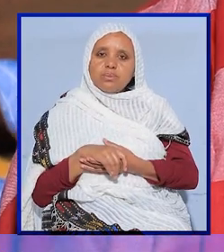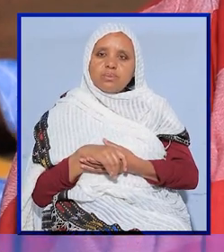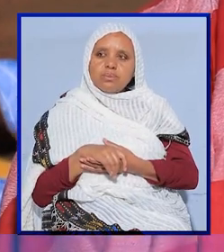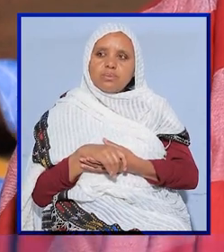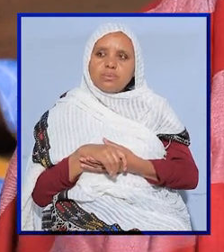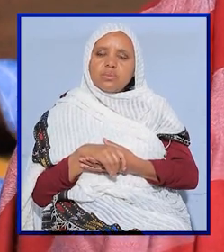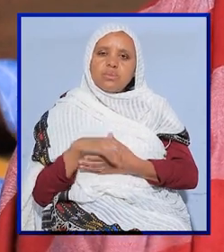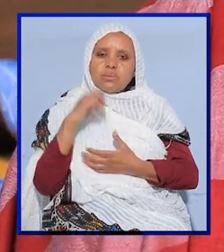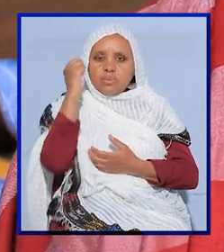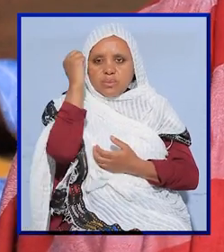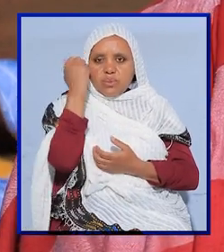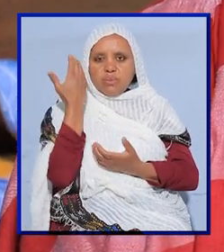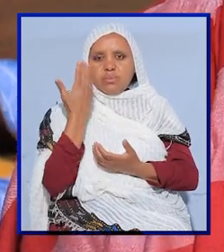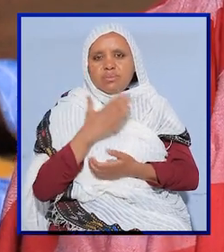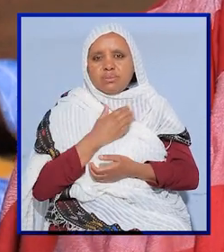ስል ወይኔ